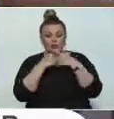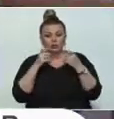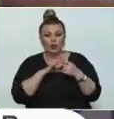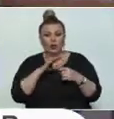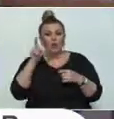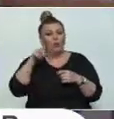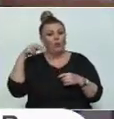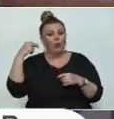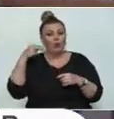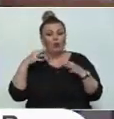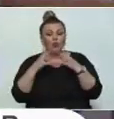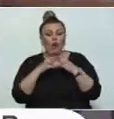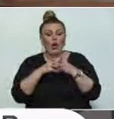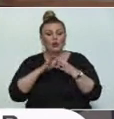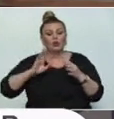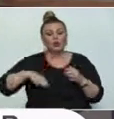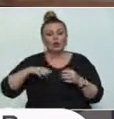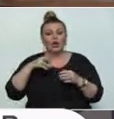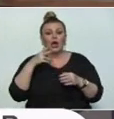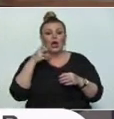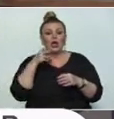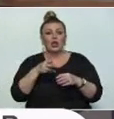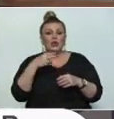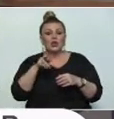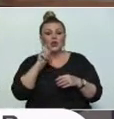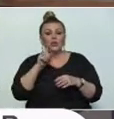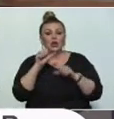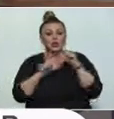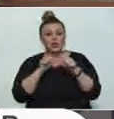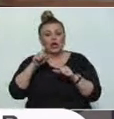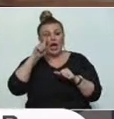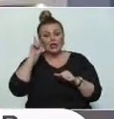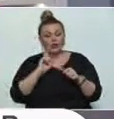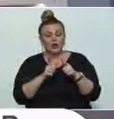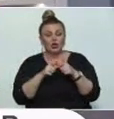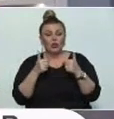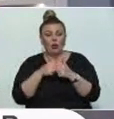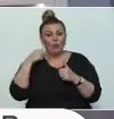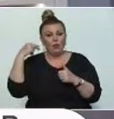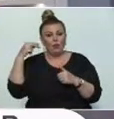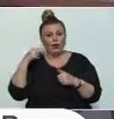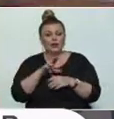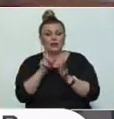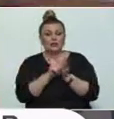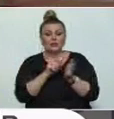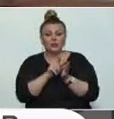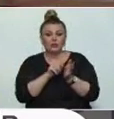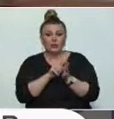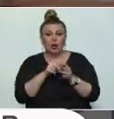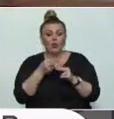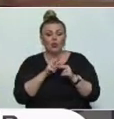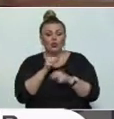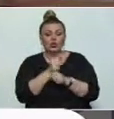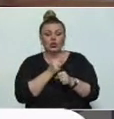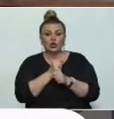Cənab Prezident müharibədən həmin sonra 21-ci ilin əvvəllərində Azərbaycan Respublikası Prezidentinin təqaüdlərini bu kateqoriyada